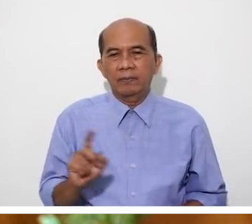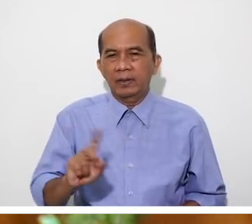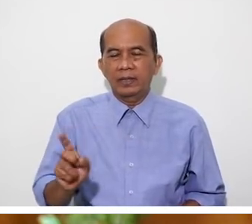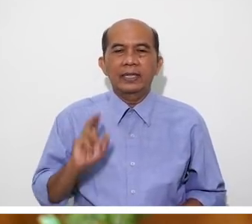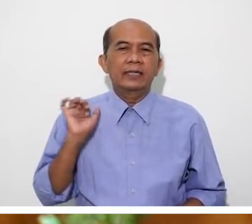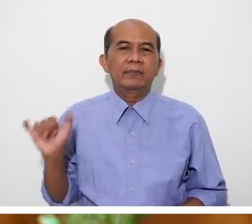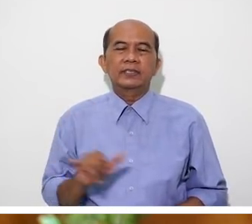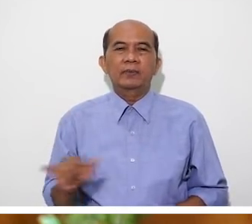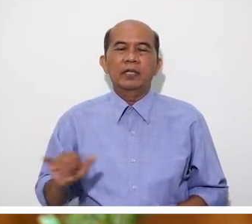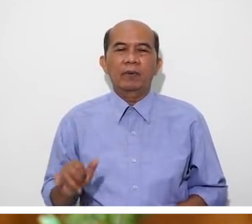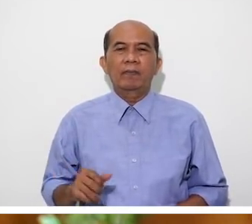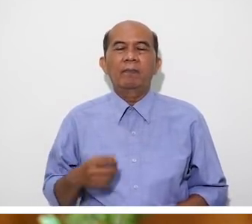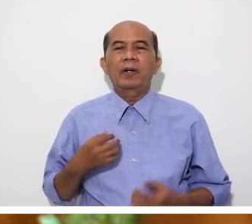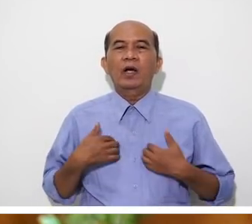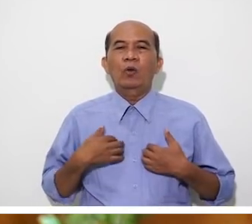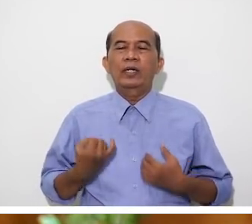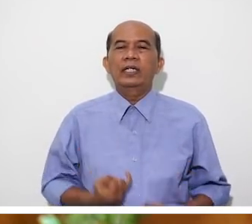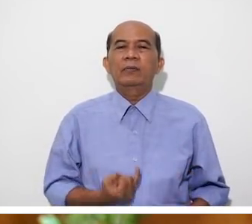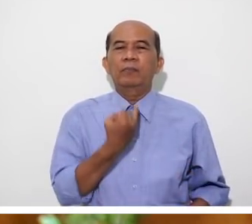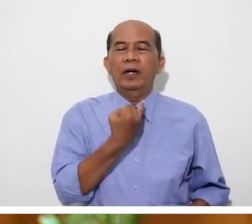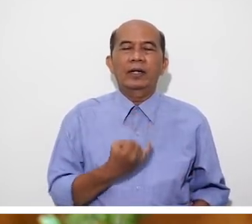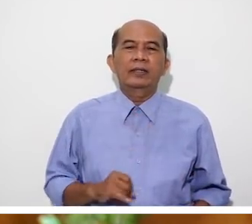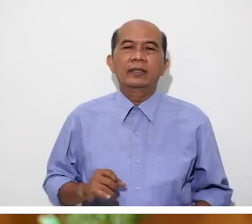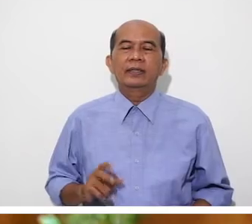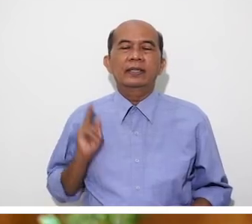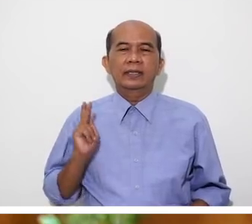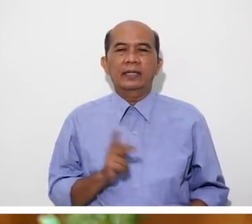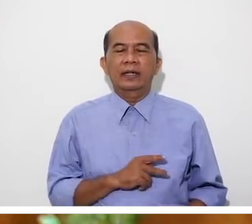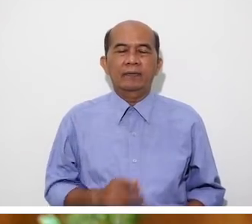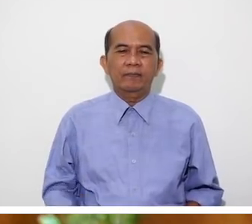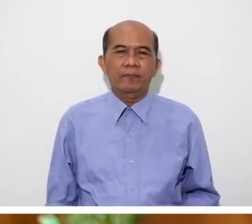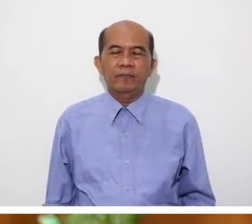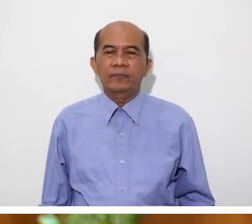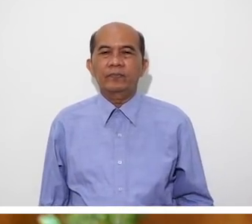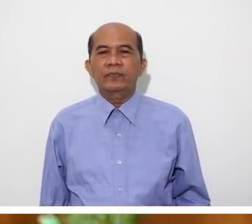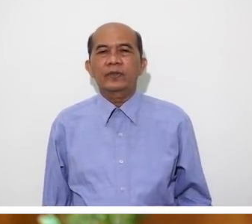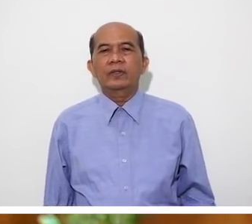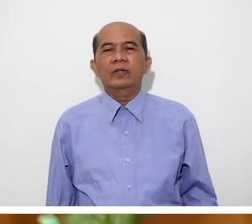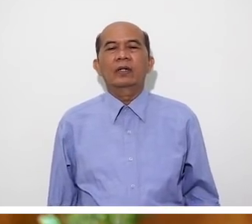bersama-sama mengikrarkan pengakuan iman kita seturut dengan pengakuan iman rasuli.